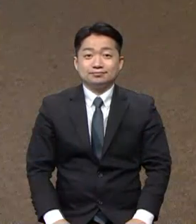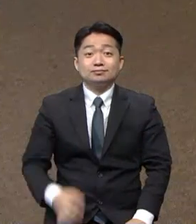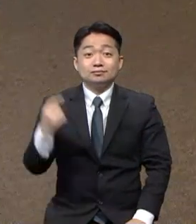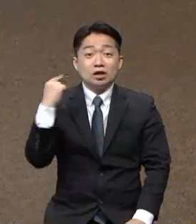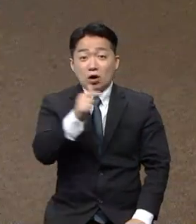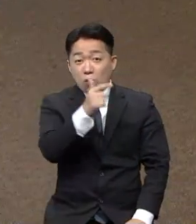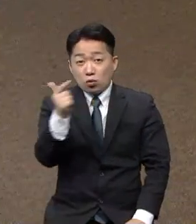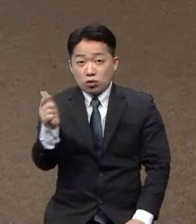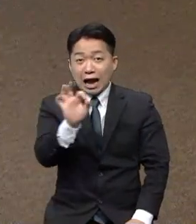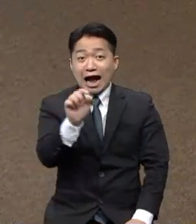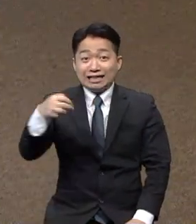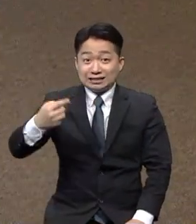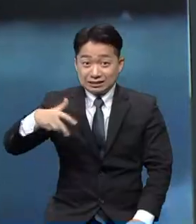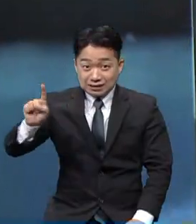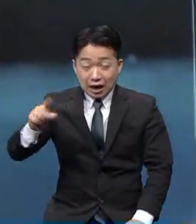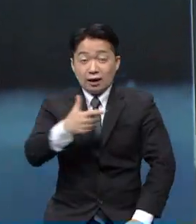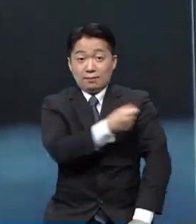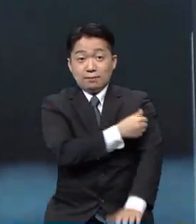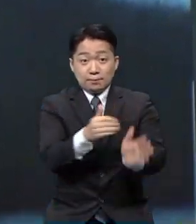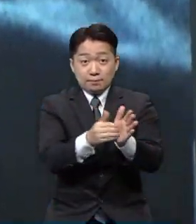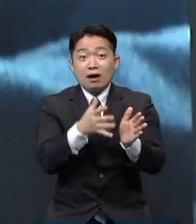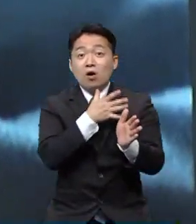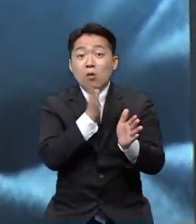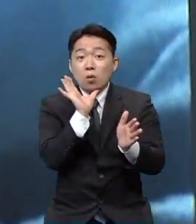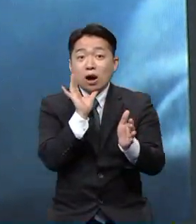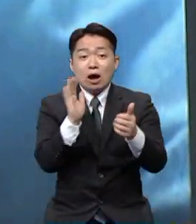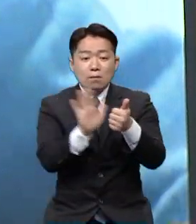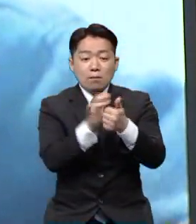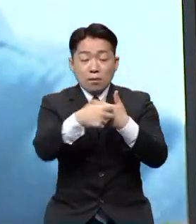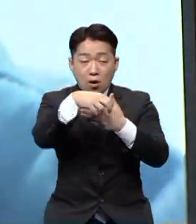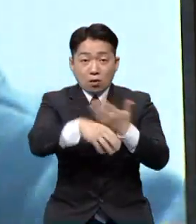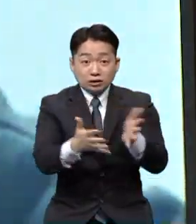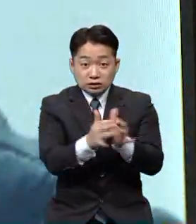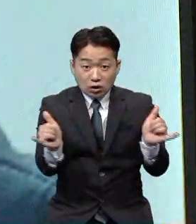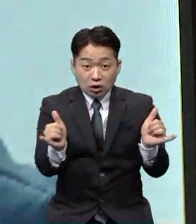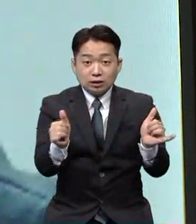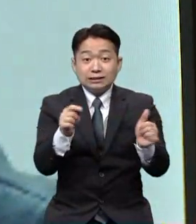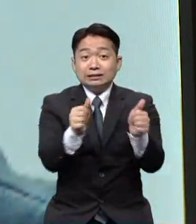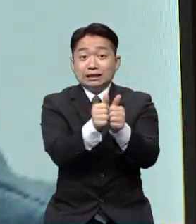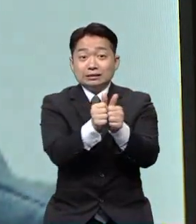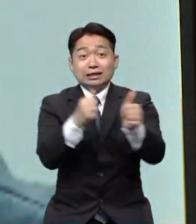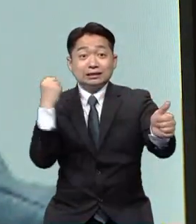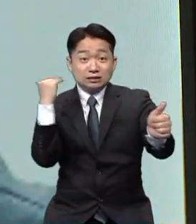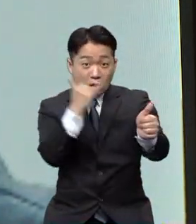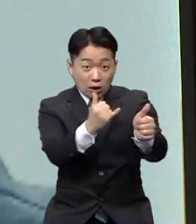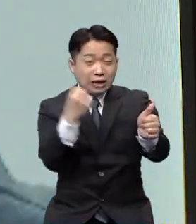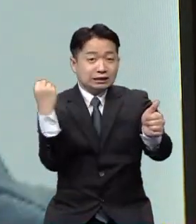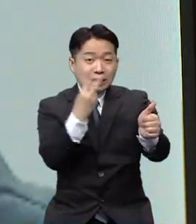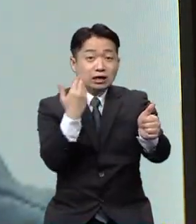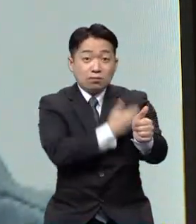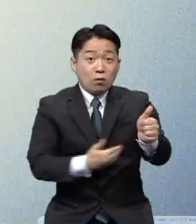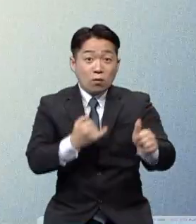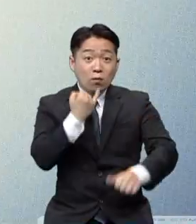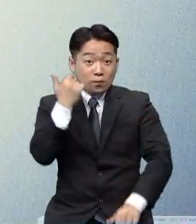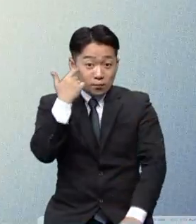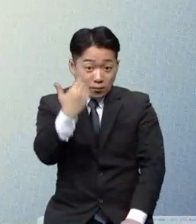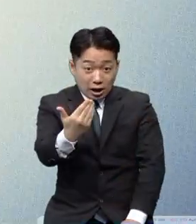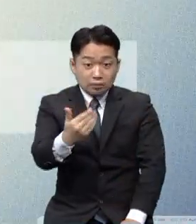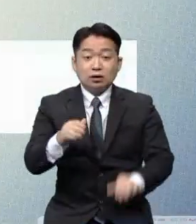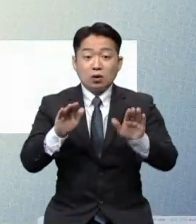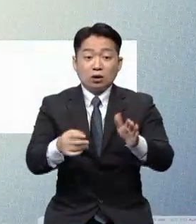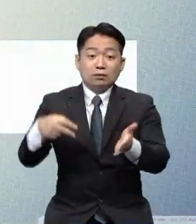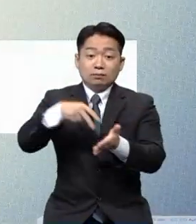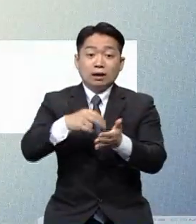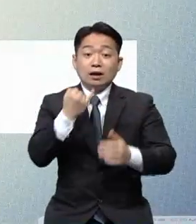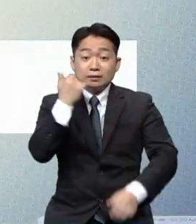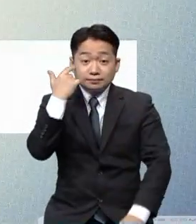어제 오후 아스트라제네카 백신을 맞은 요양병원 직원 황명환 씨에게 다시 연락해서 몸 상태를 물었습니다. 오늘